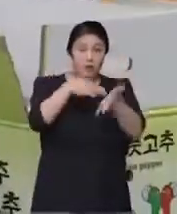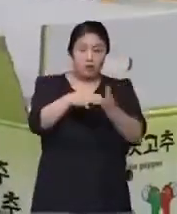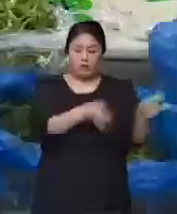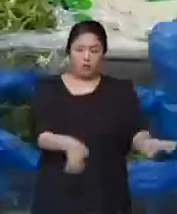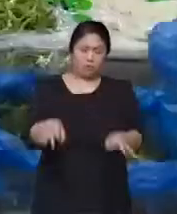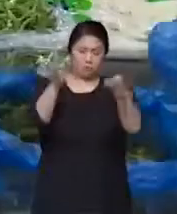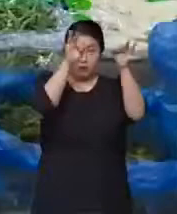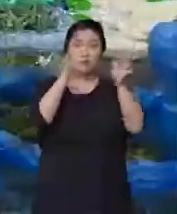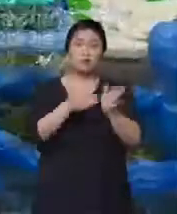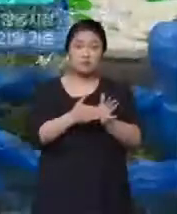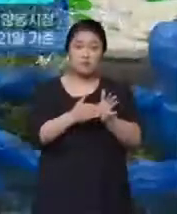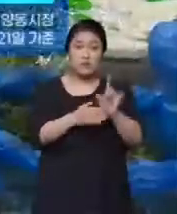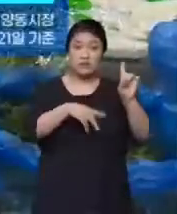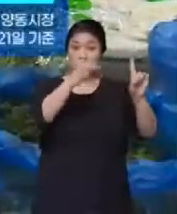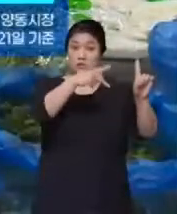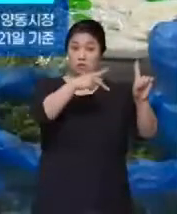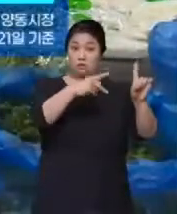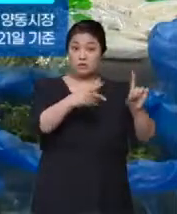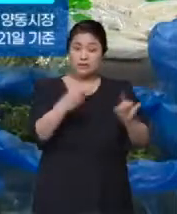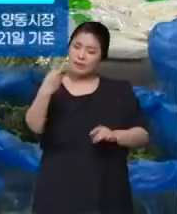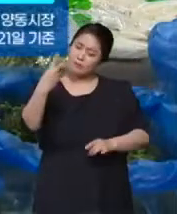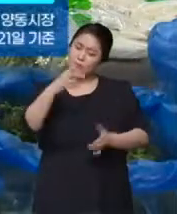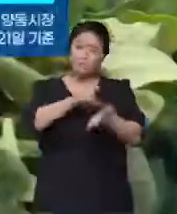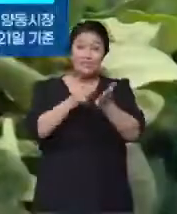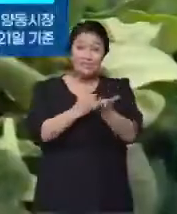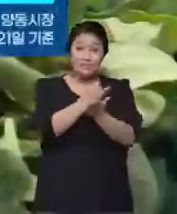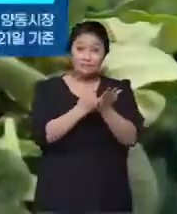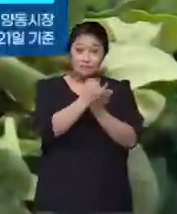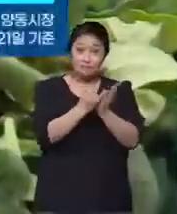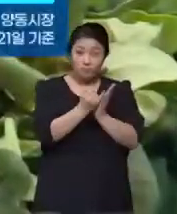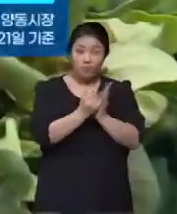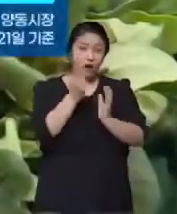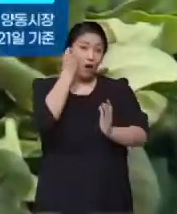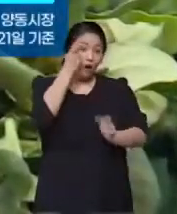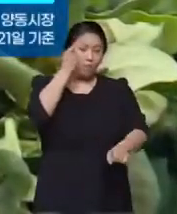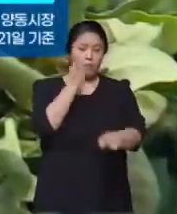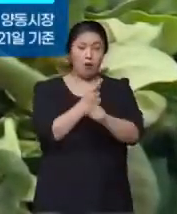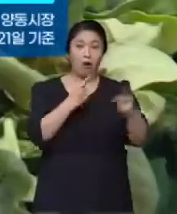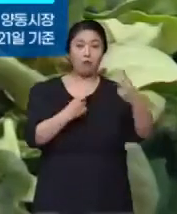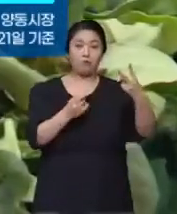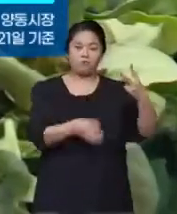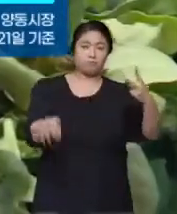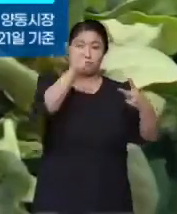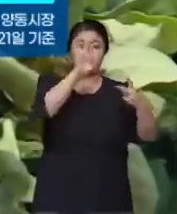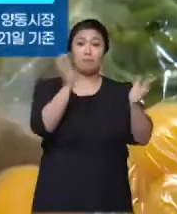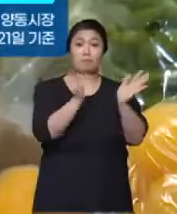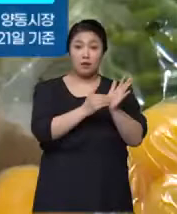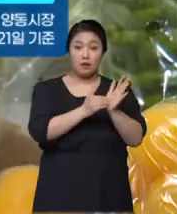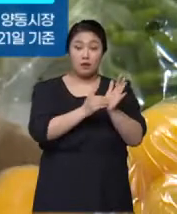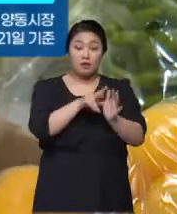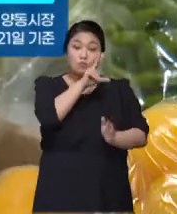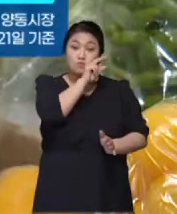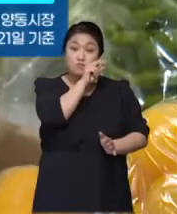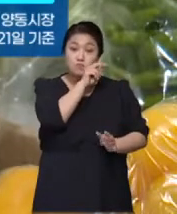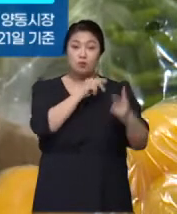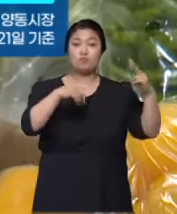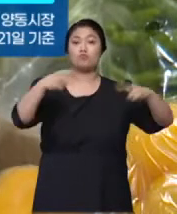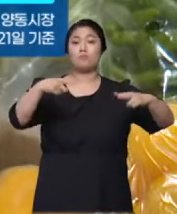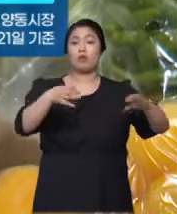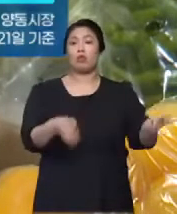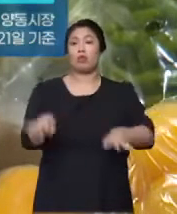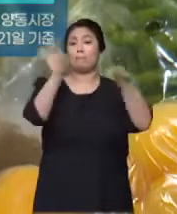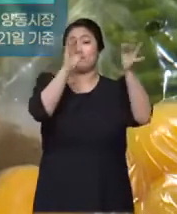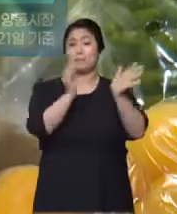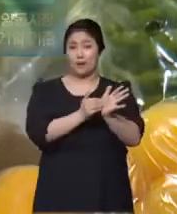고공행진입니다. 1kg에 3,000원 선이던 시금치는 한 달 새 2,000원 가까이 올랐고 쪽파는 두 배 넘게